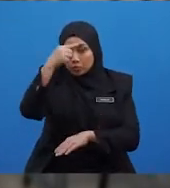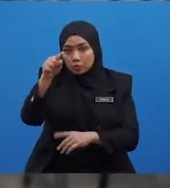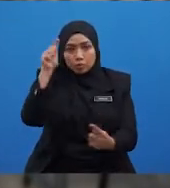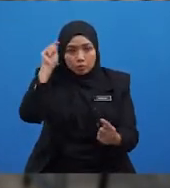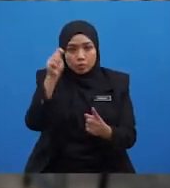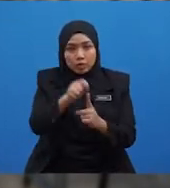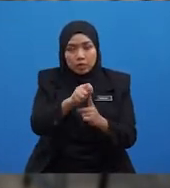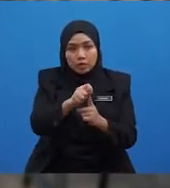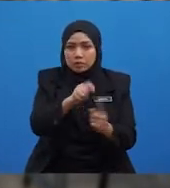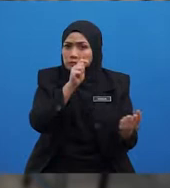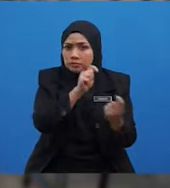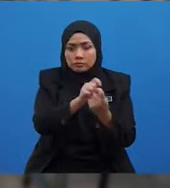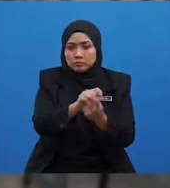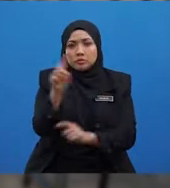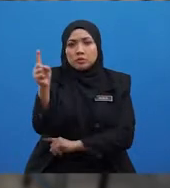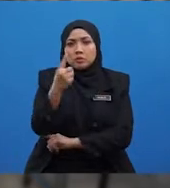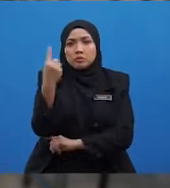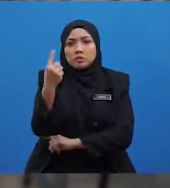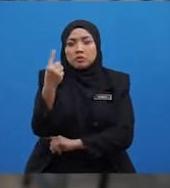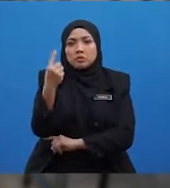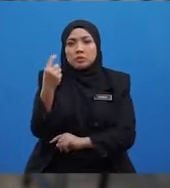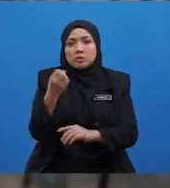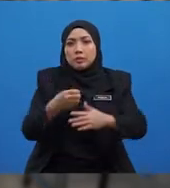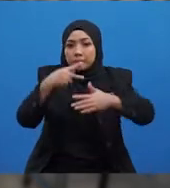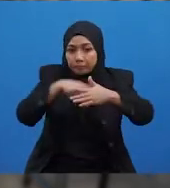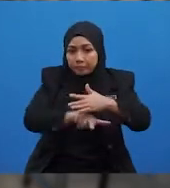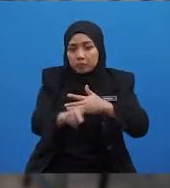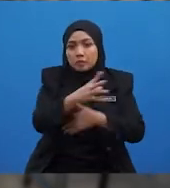untuk dikemas kini, dicetak dan dihapuskan.